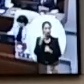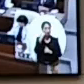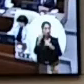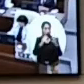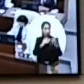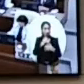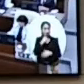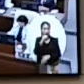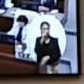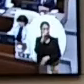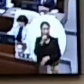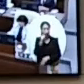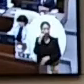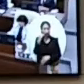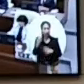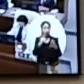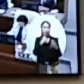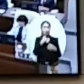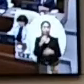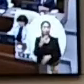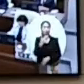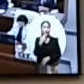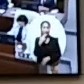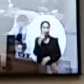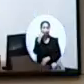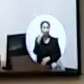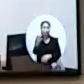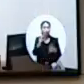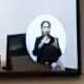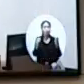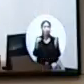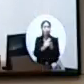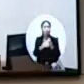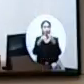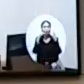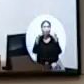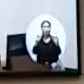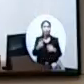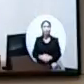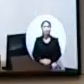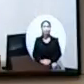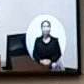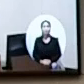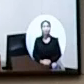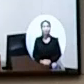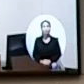계십니까? 질의나 토론하시는 분이 안 계신 분 질의 및 토론을 종결합니다.